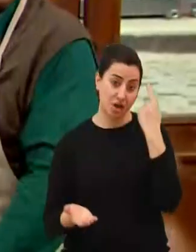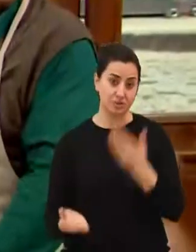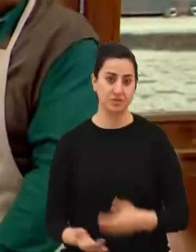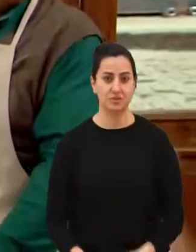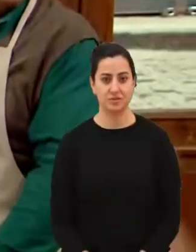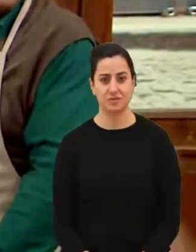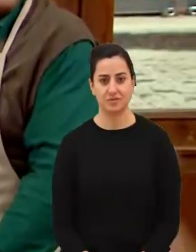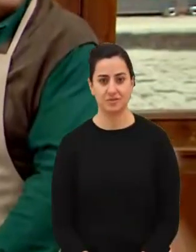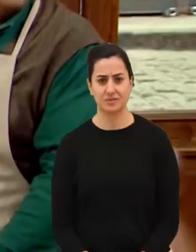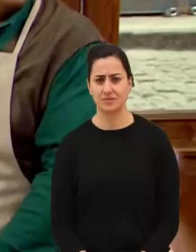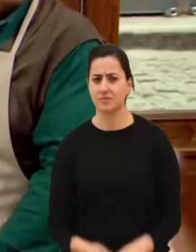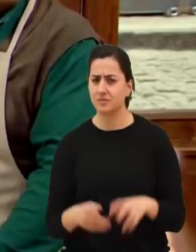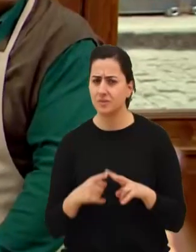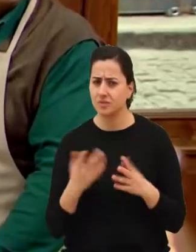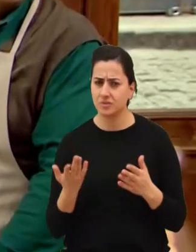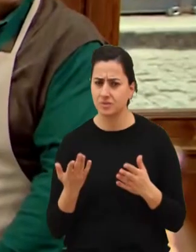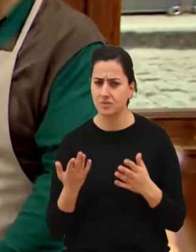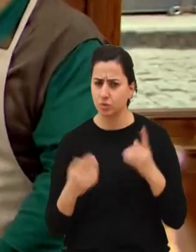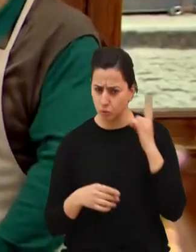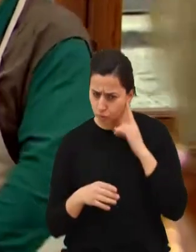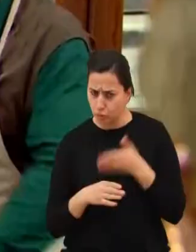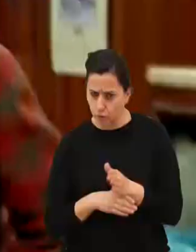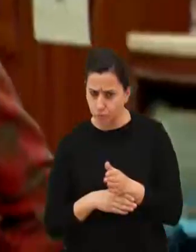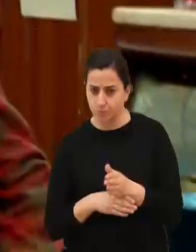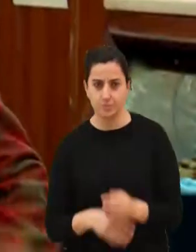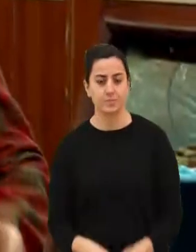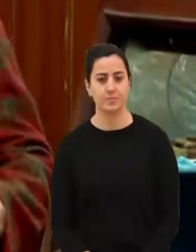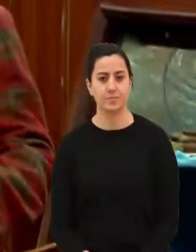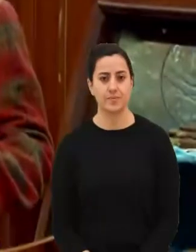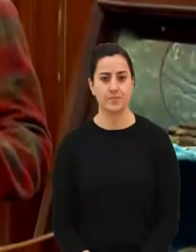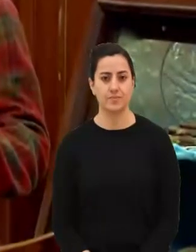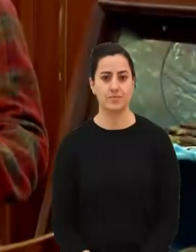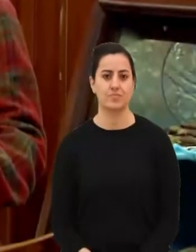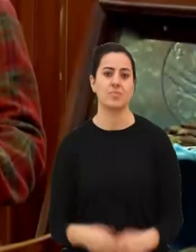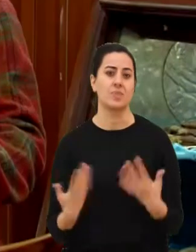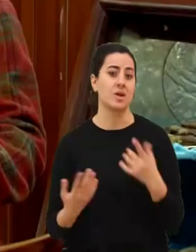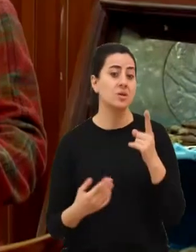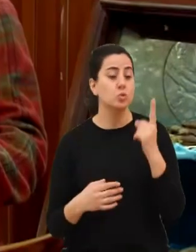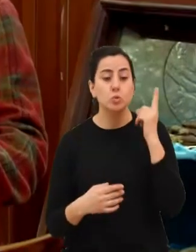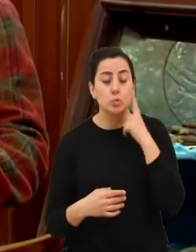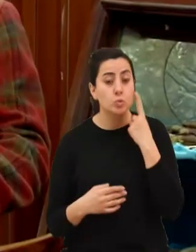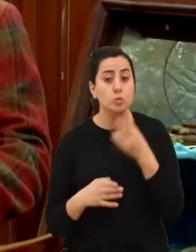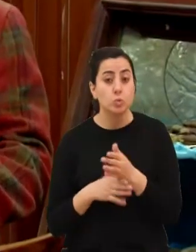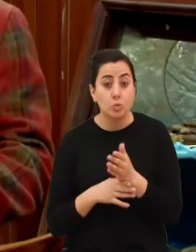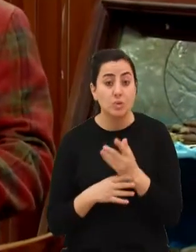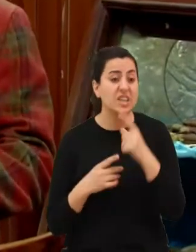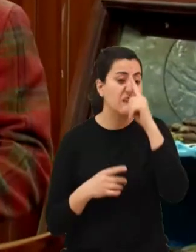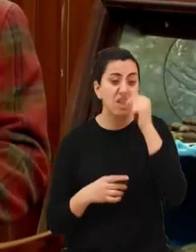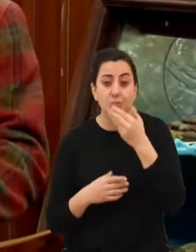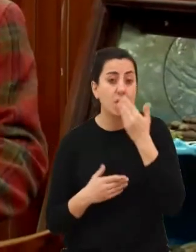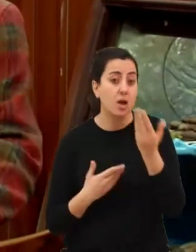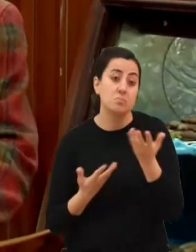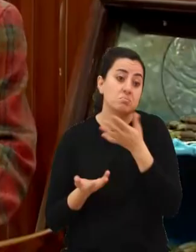abi. Nasıl ya? Duyduklarım doğru mu? Ne duyduğun... Kimden